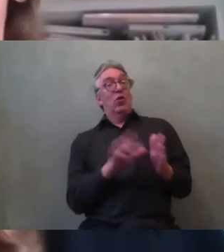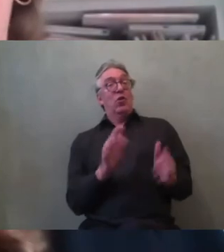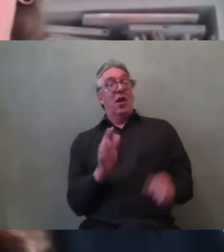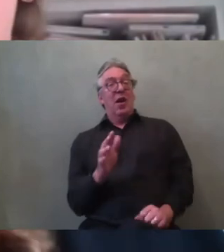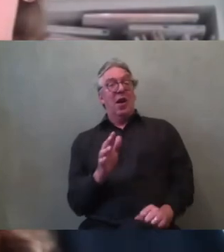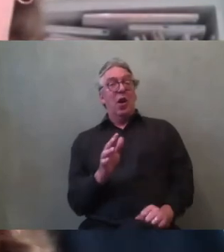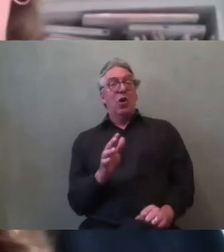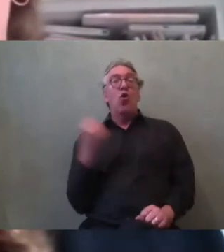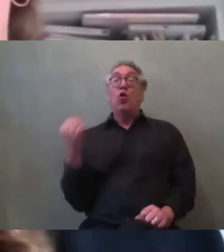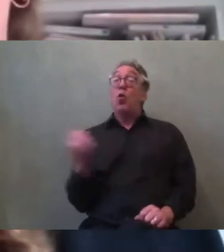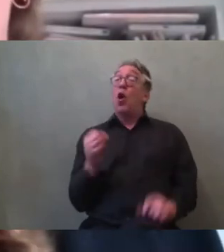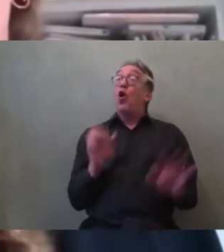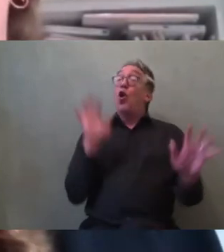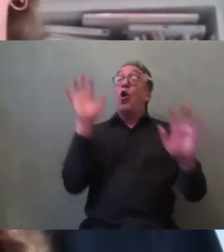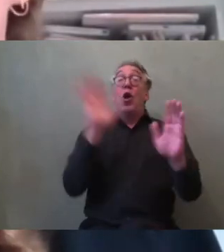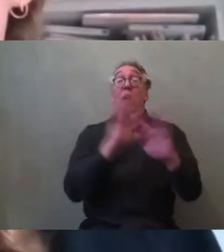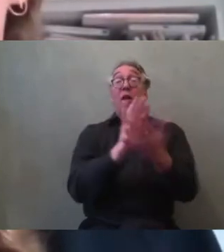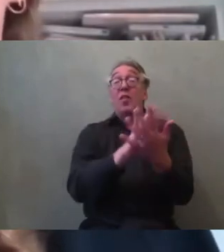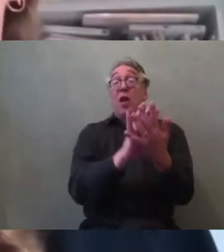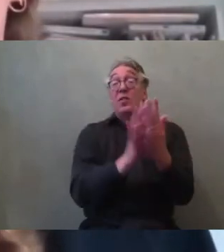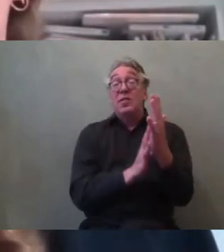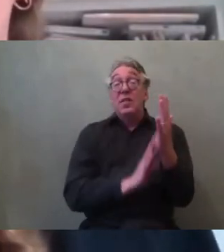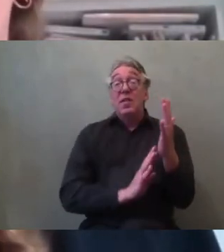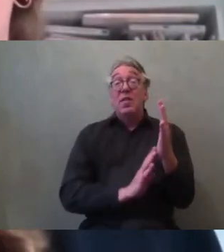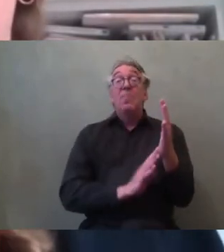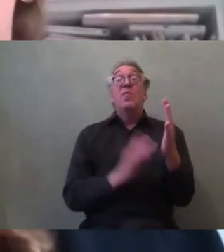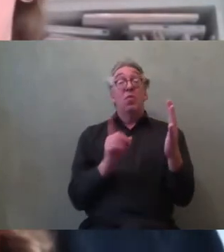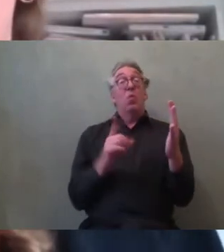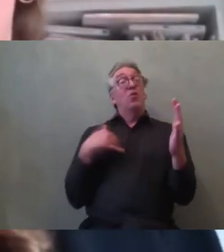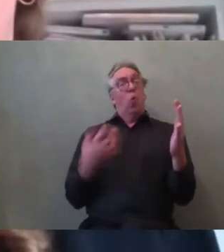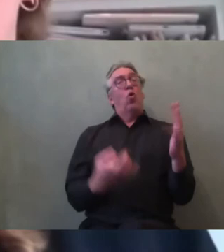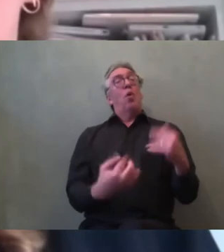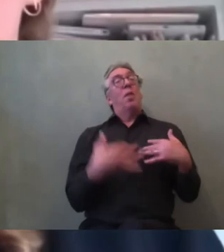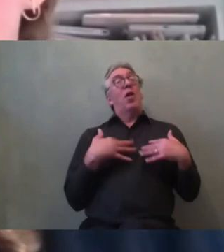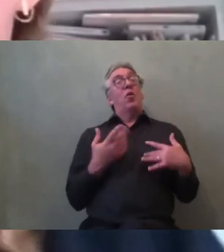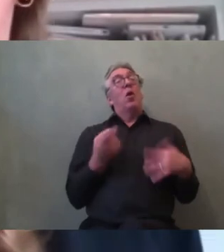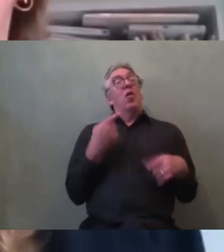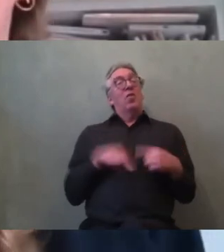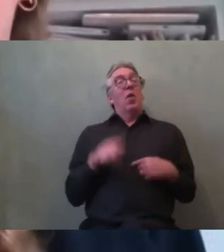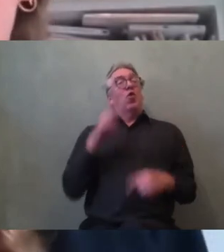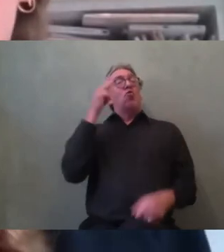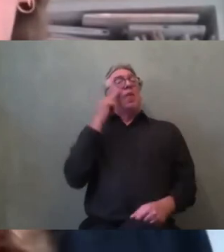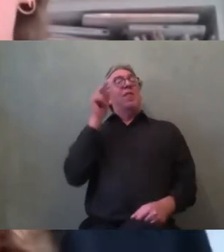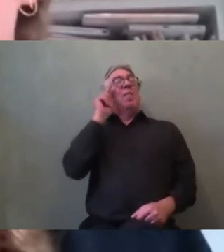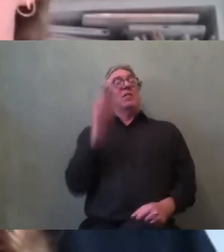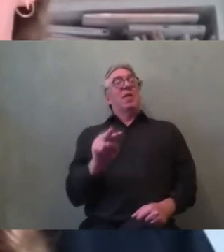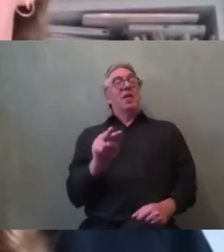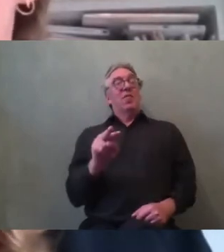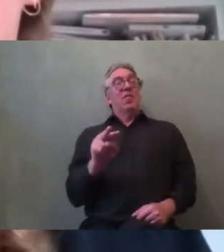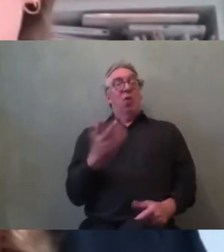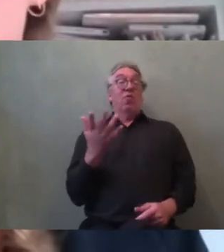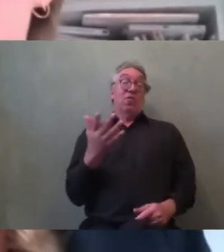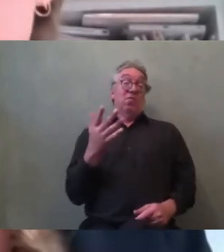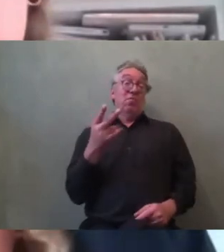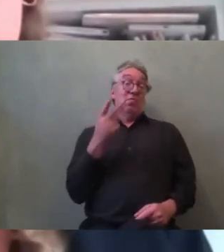andere zintuigen geprikkeld om tentoonstellingen te ervaren vanuit alle zintuigen. En hebben we